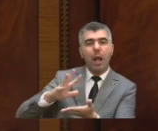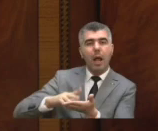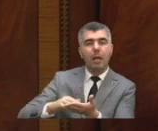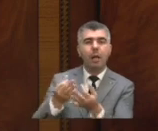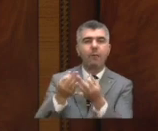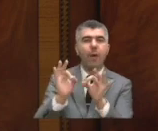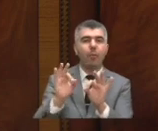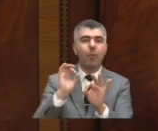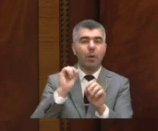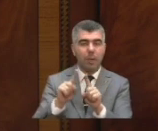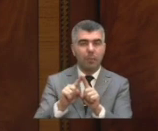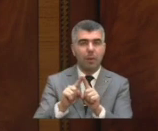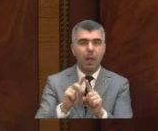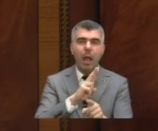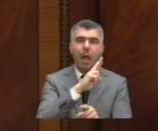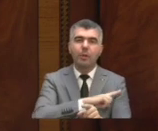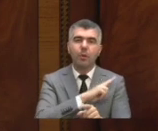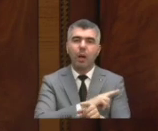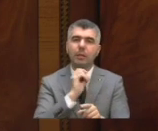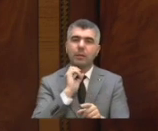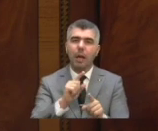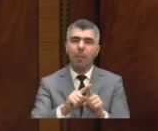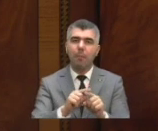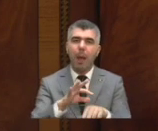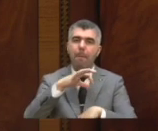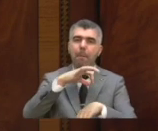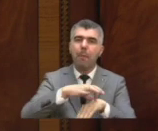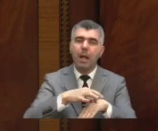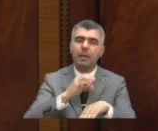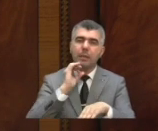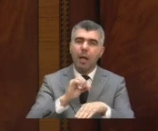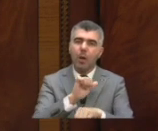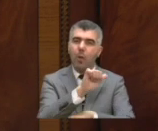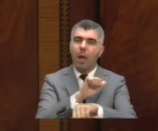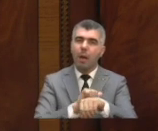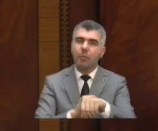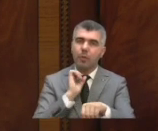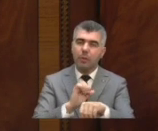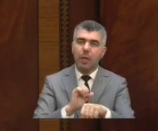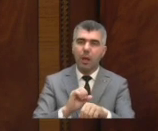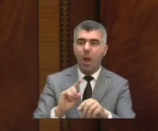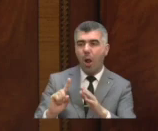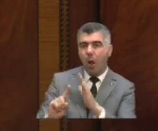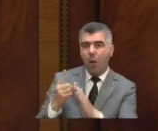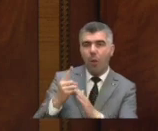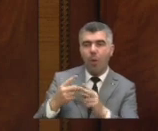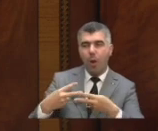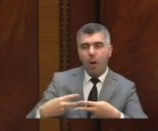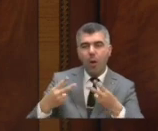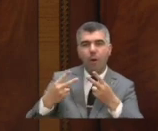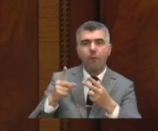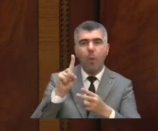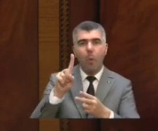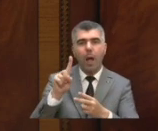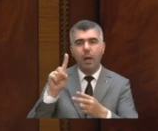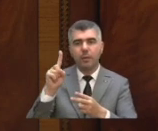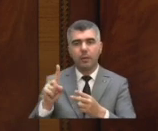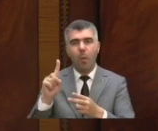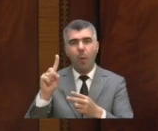الى نظام التاميل الاجباري الاساسي عن المرض وذلك ابتداء من فاتح دجنبر